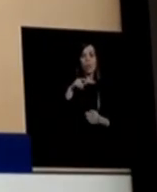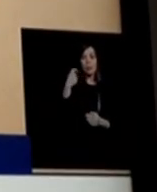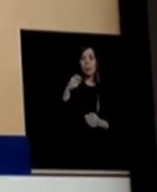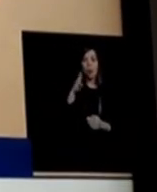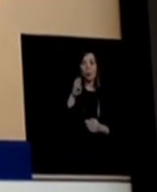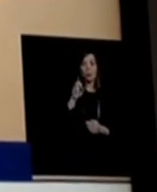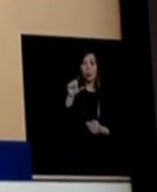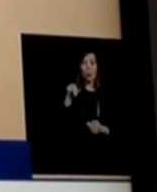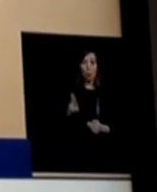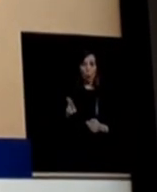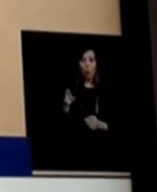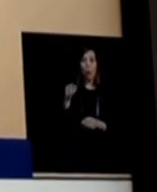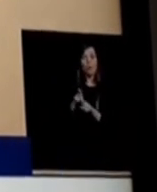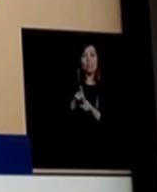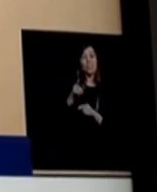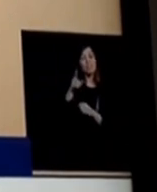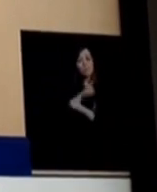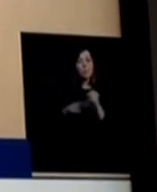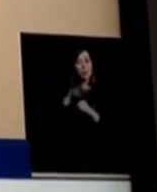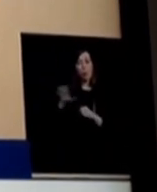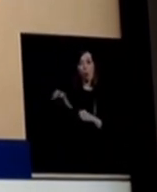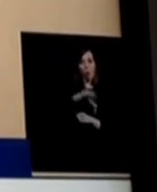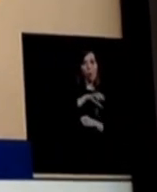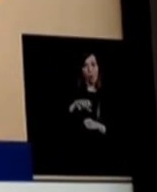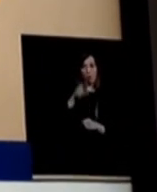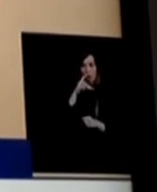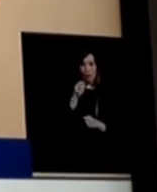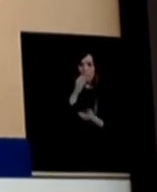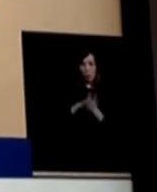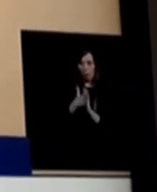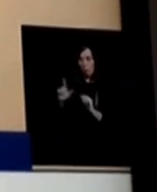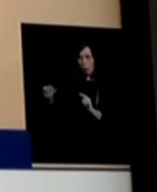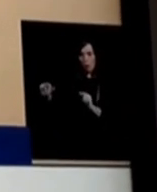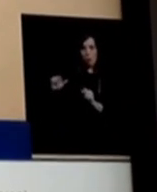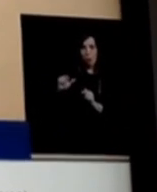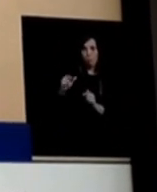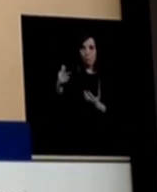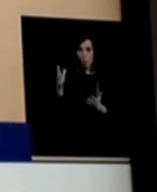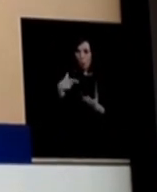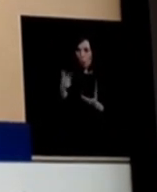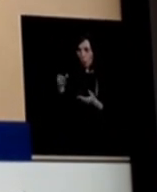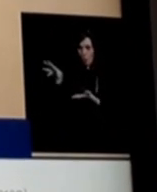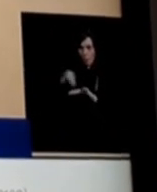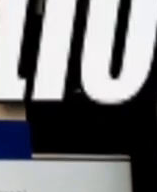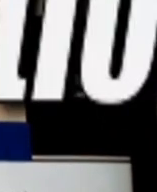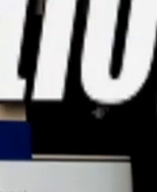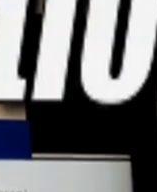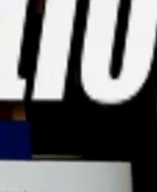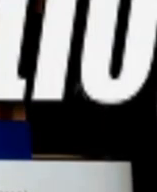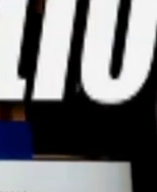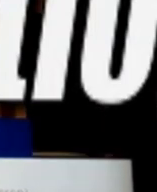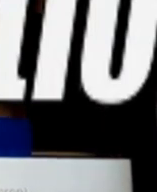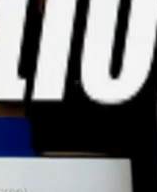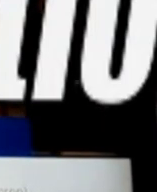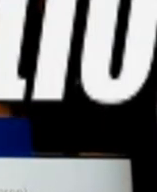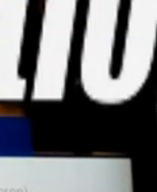tous les présidents et présidentes de départements ici présents et tiennent. Il y des bonnes pratiques. L'idée, c'est maintenant de les généraliser, d'avoir